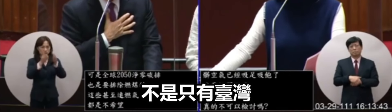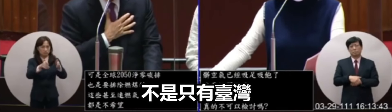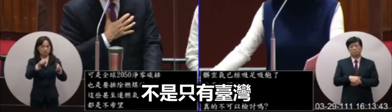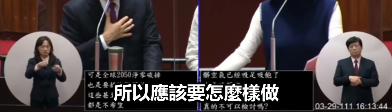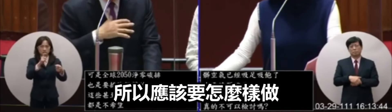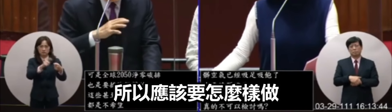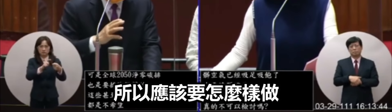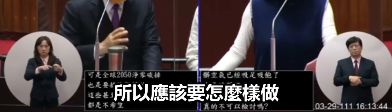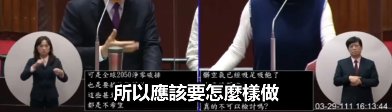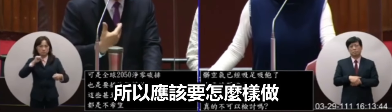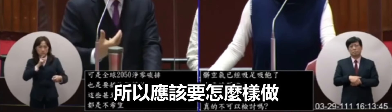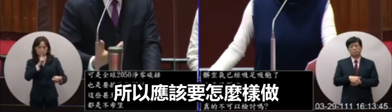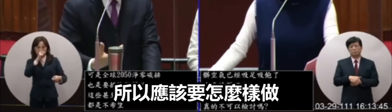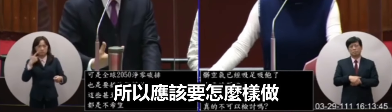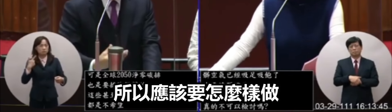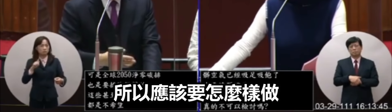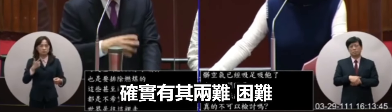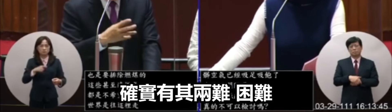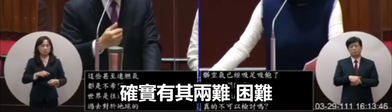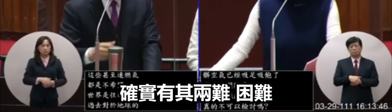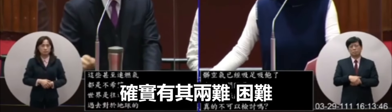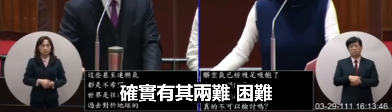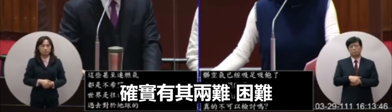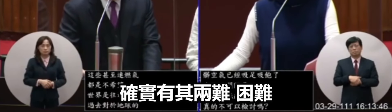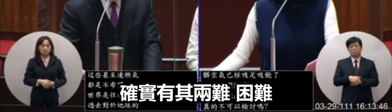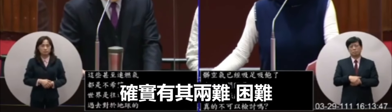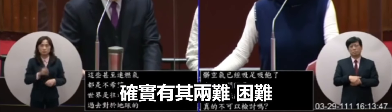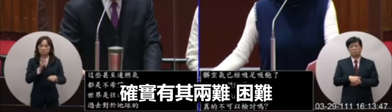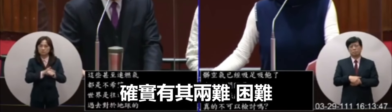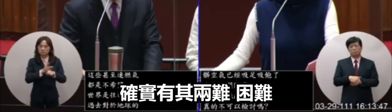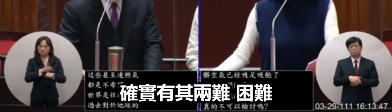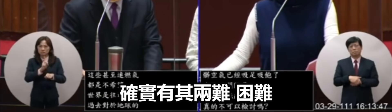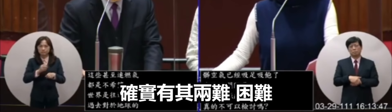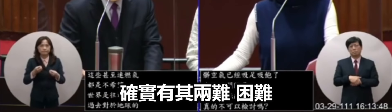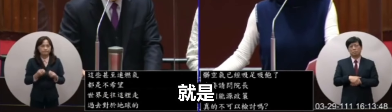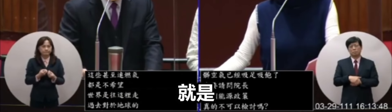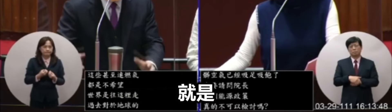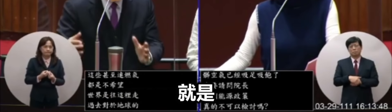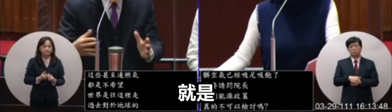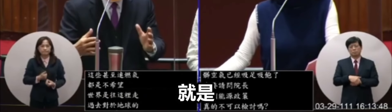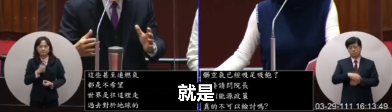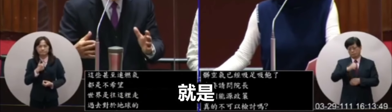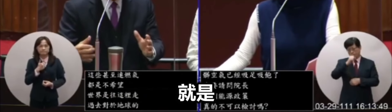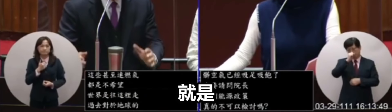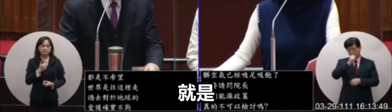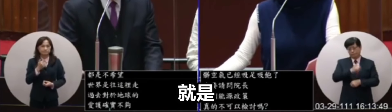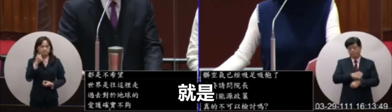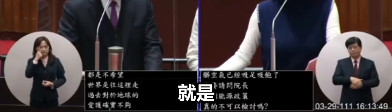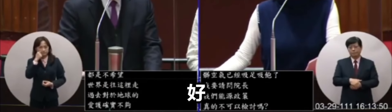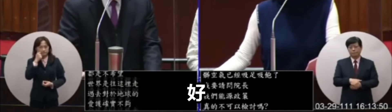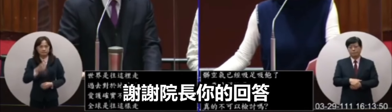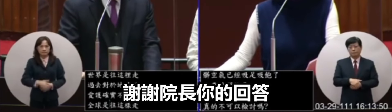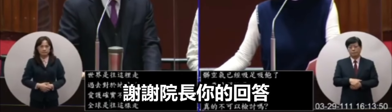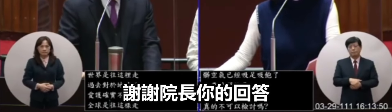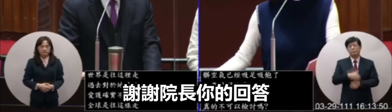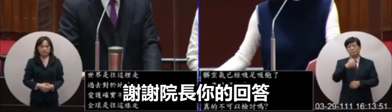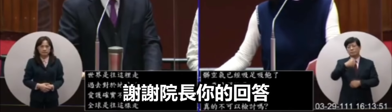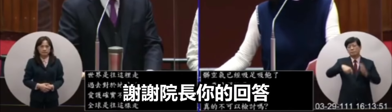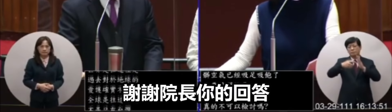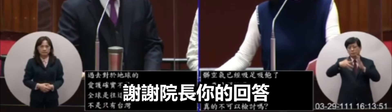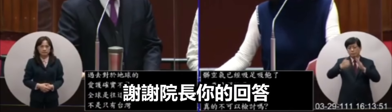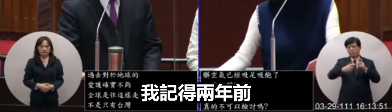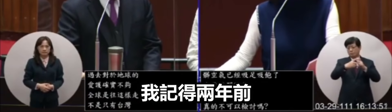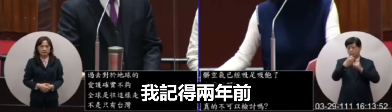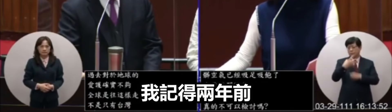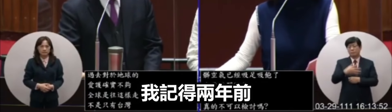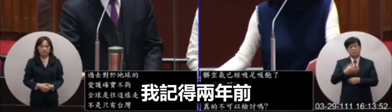台湾，所以应该要怎么样做确实有其两难困难。 好， 但是就是 好，谢谢院长你